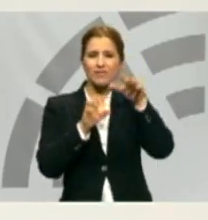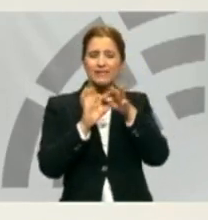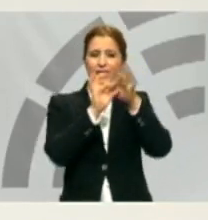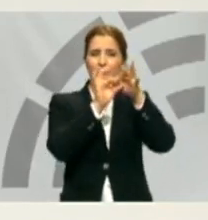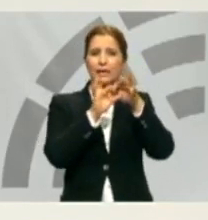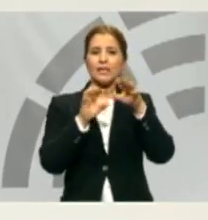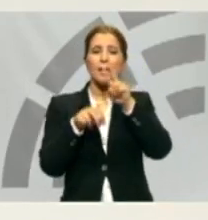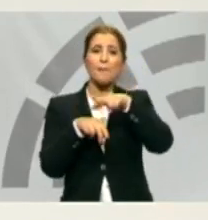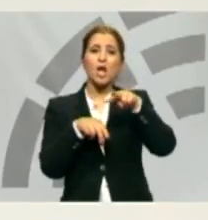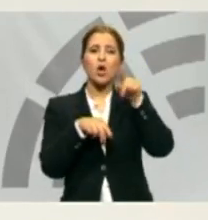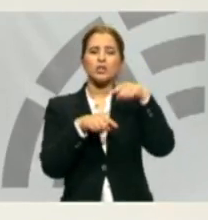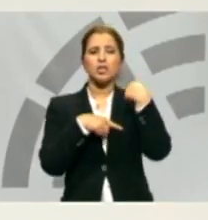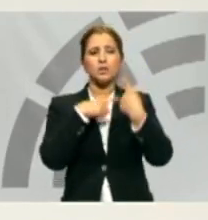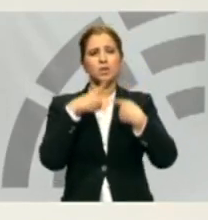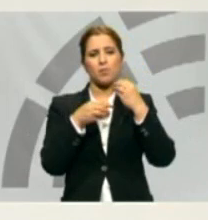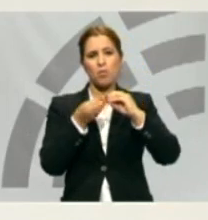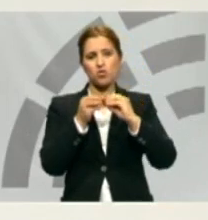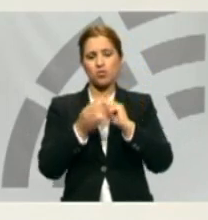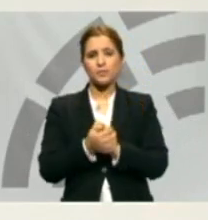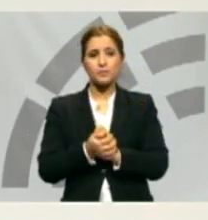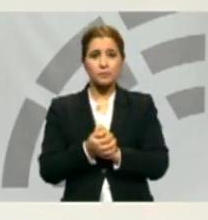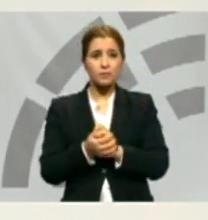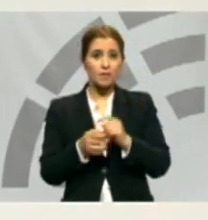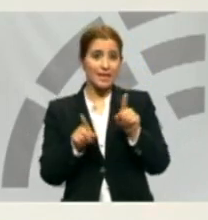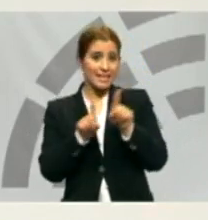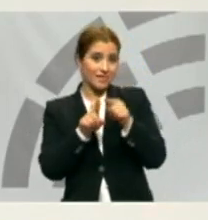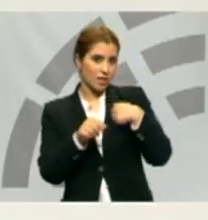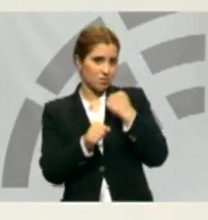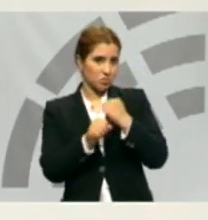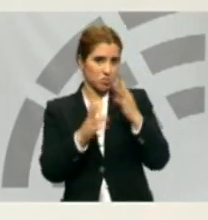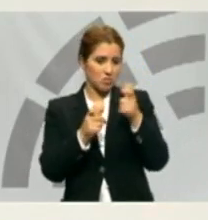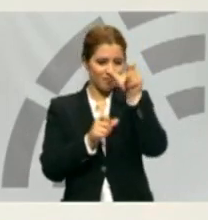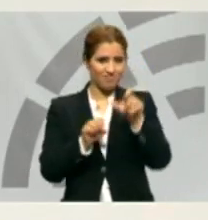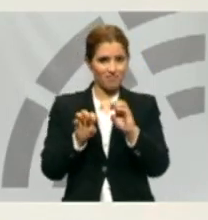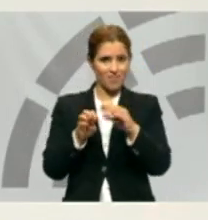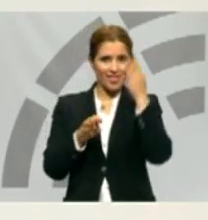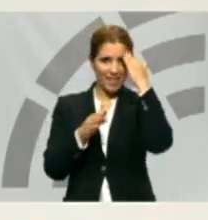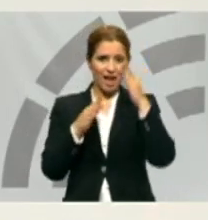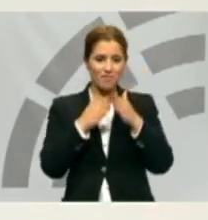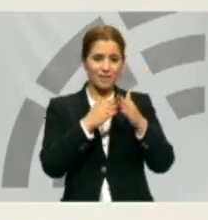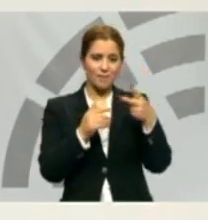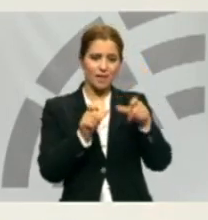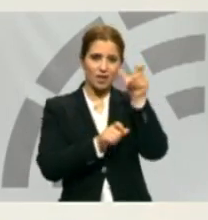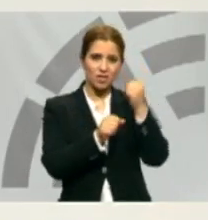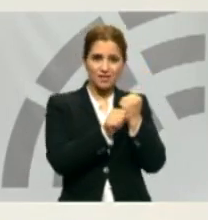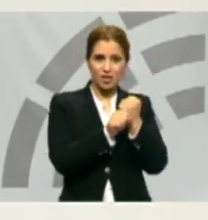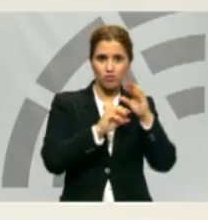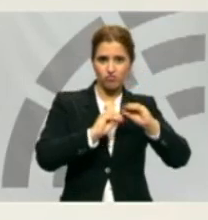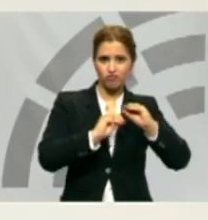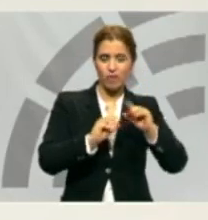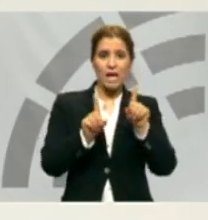وحي المقطع وحي بالحي وسبلت شيخ ولانه رجل تعليم ويعرف شنو هي المطالب القطاعيه للمربيين